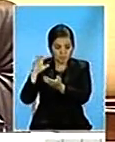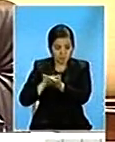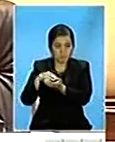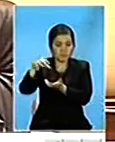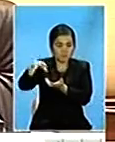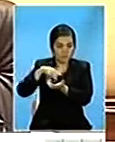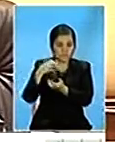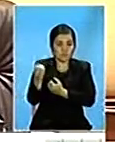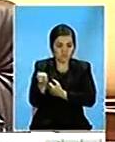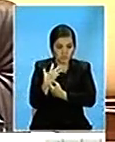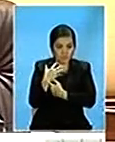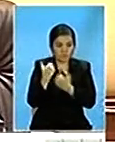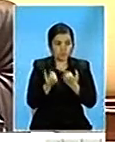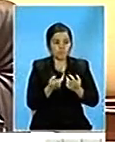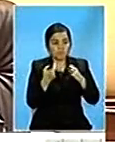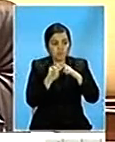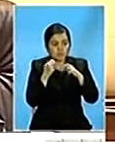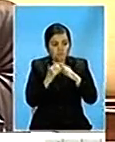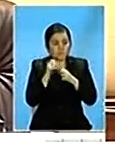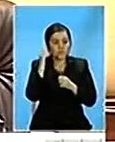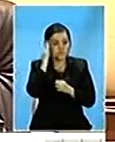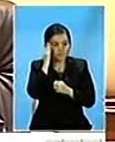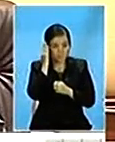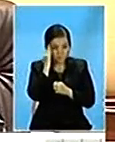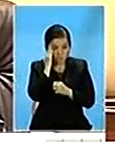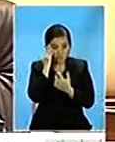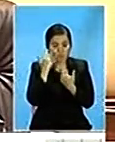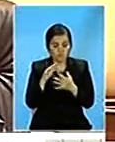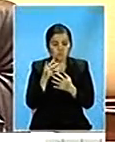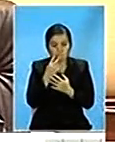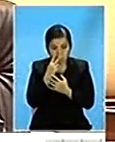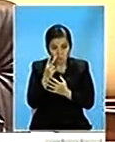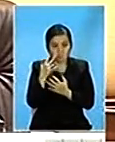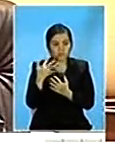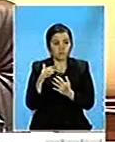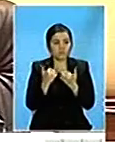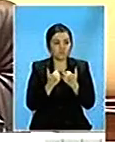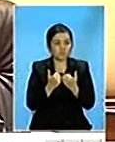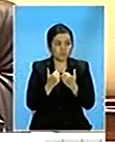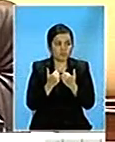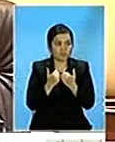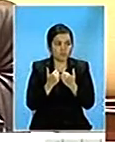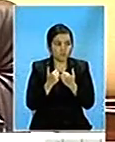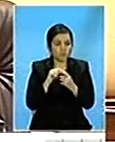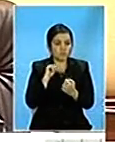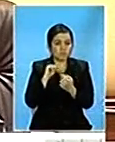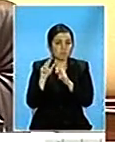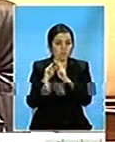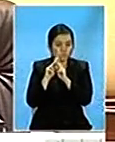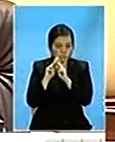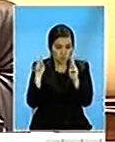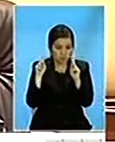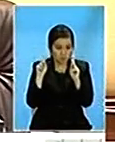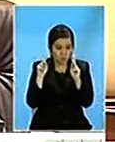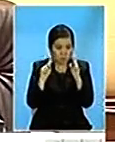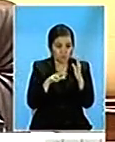าเรื่องนี้ที่ผมทราบและศึกษาจากกระทู้ของท่านนะครับซึ่งท่านได้นำกรรมาธิการของสภาผู้แทนราษ